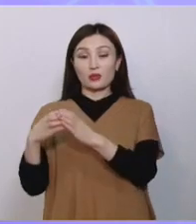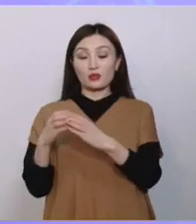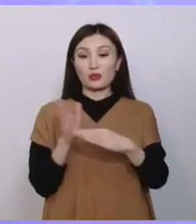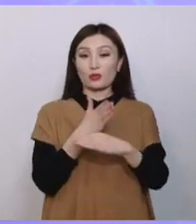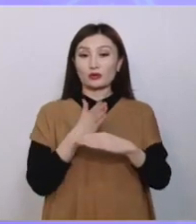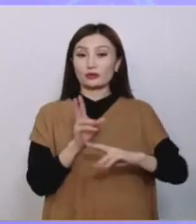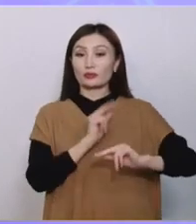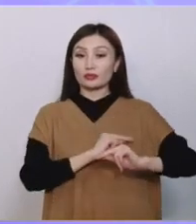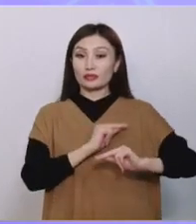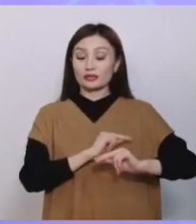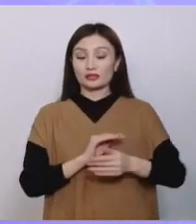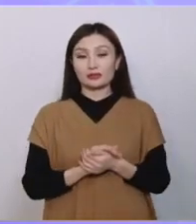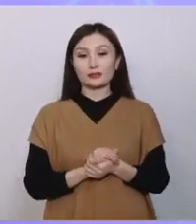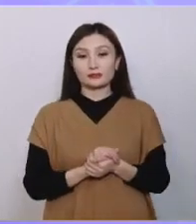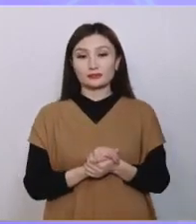иштешти.